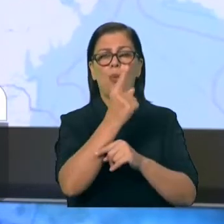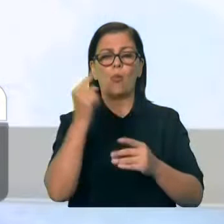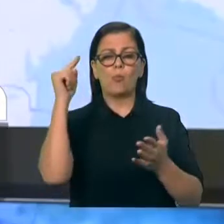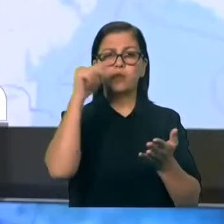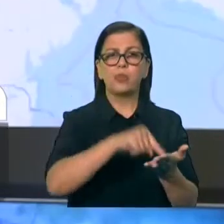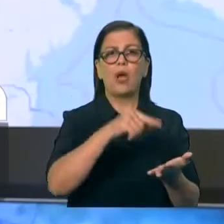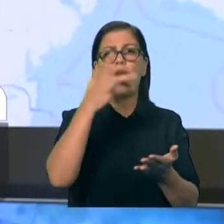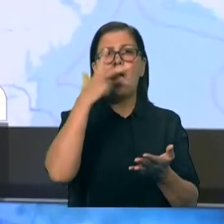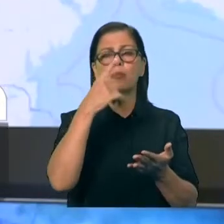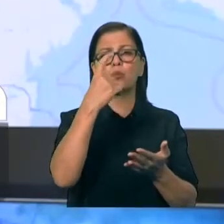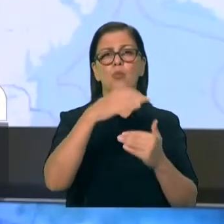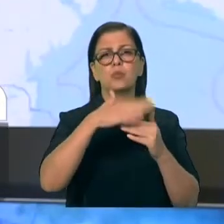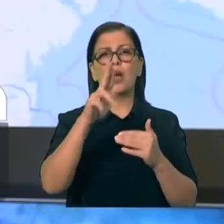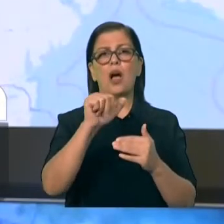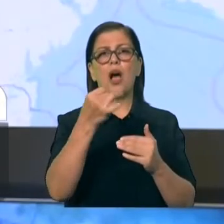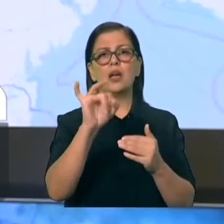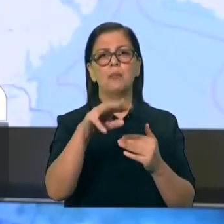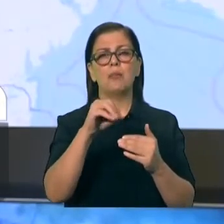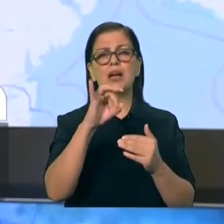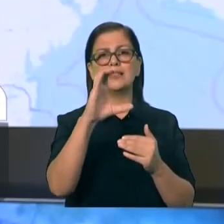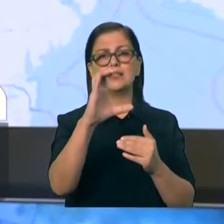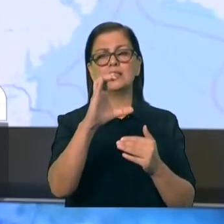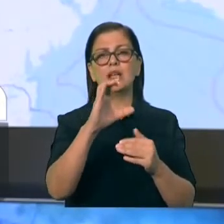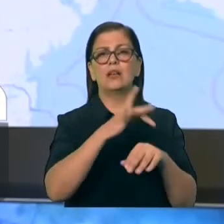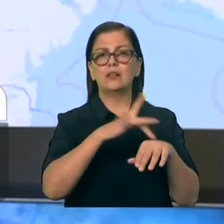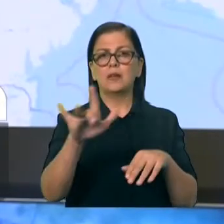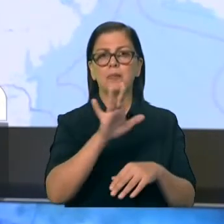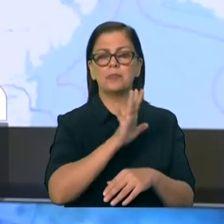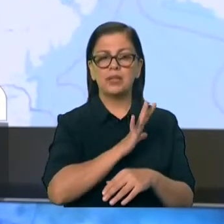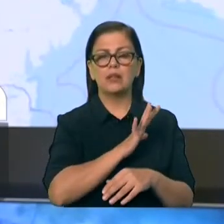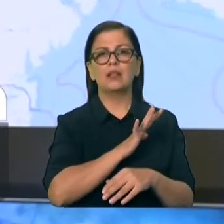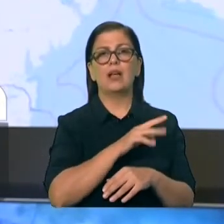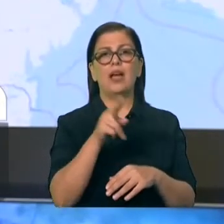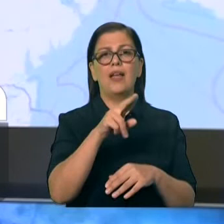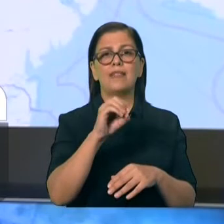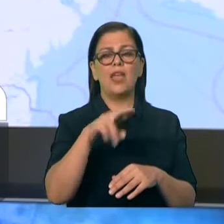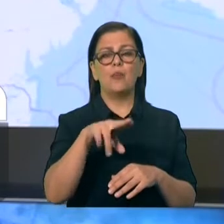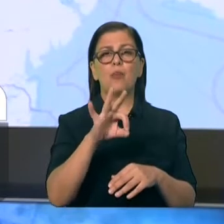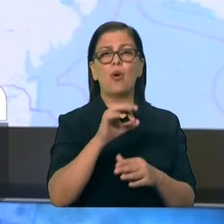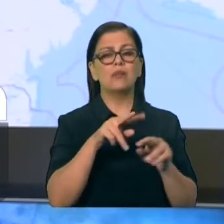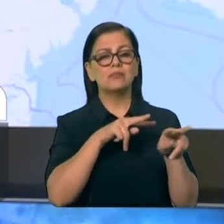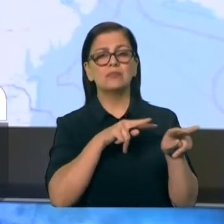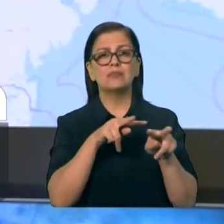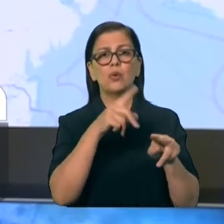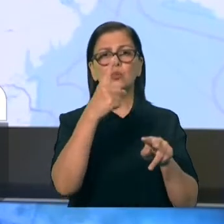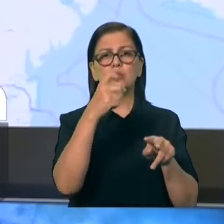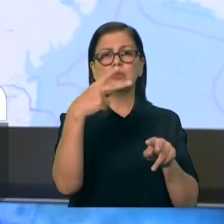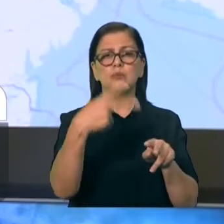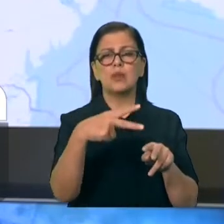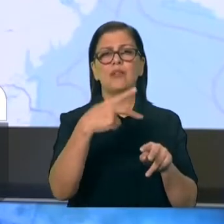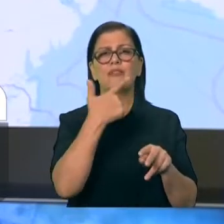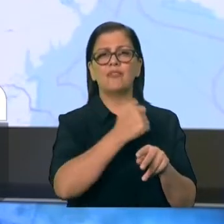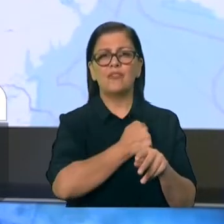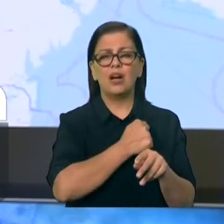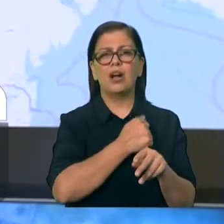istehsalı olan 100-dən çox HIMARS raket sistemi məhv edilib. Deponu mühafizə edən 120-yə qədər hərbçi, o cümlədən əcnəbi muzlular